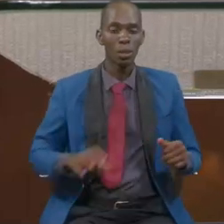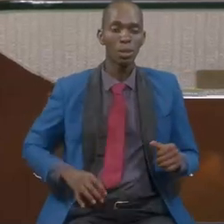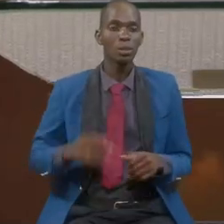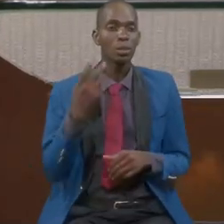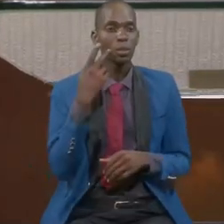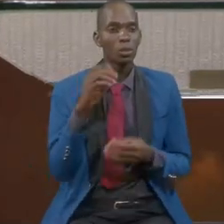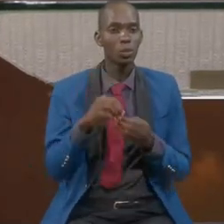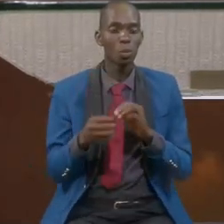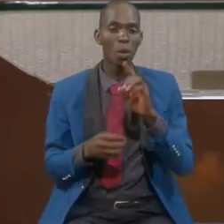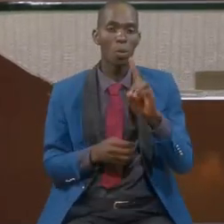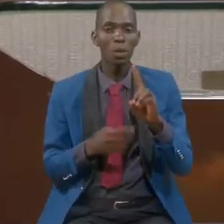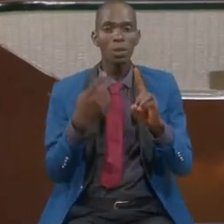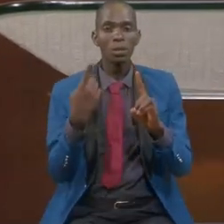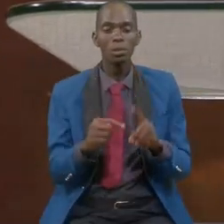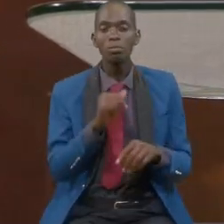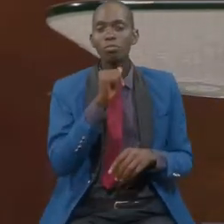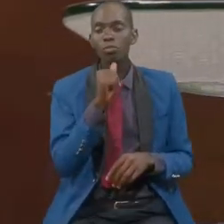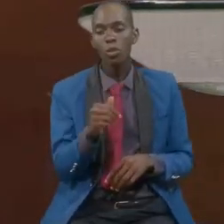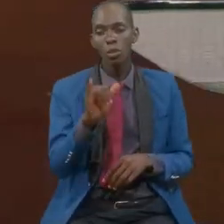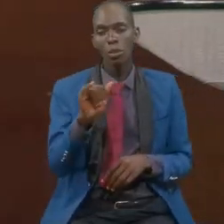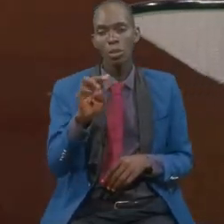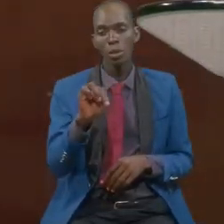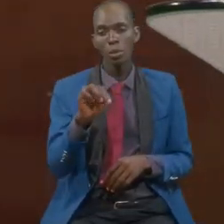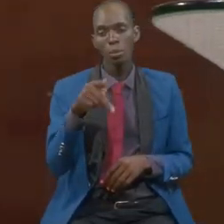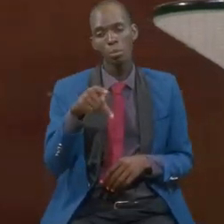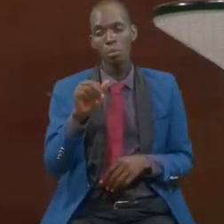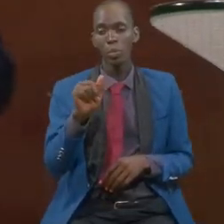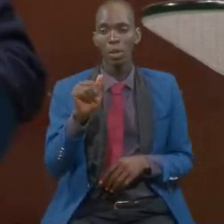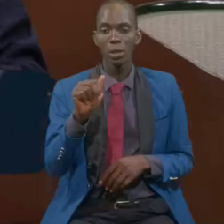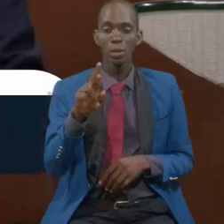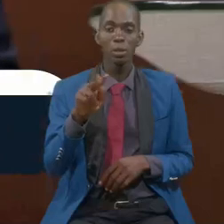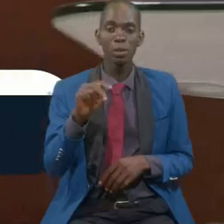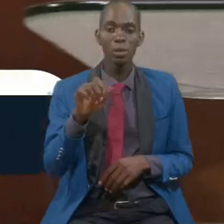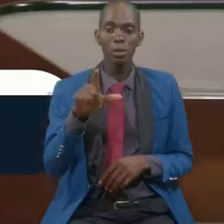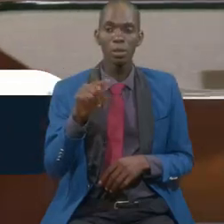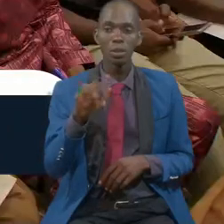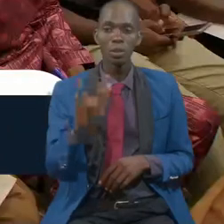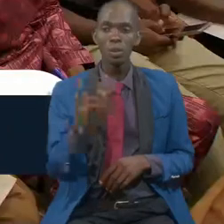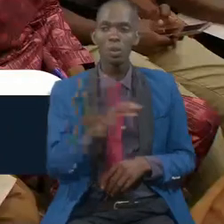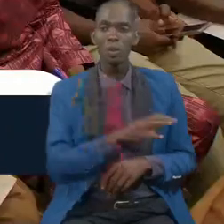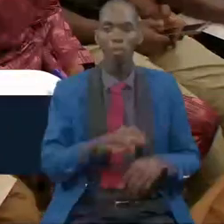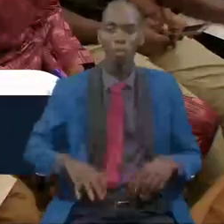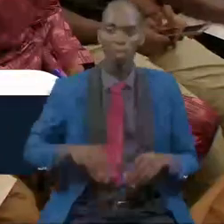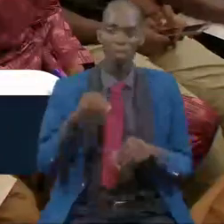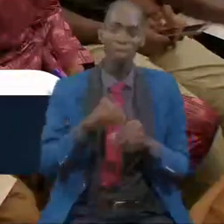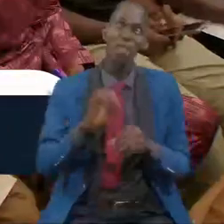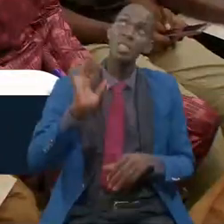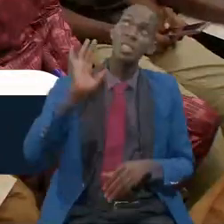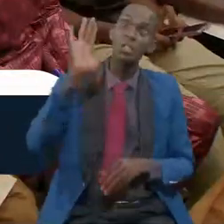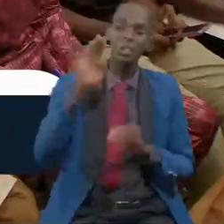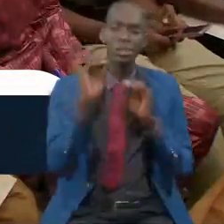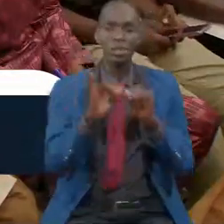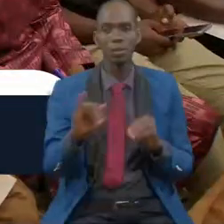l'était, infaillible. Numéro 1, on voit un premier point ici, l'impartialité de Christ dans